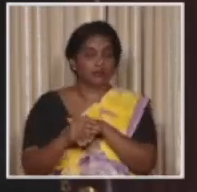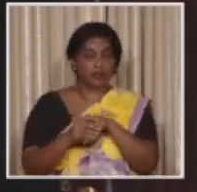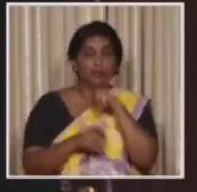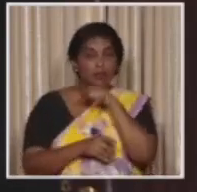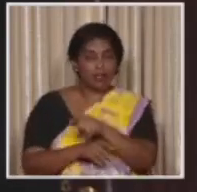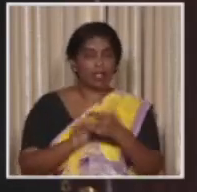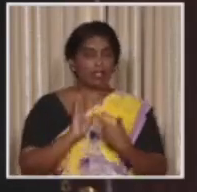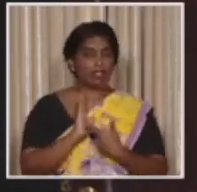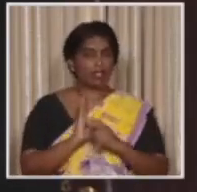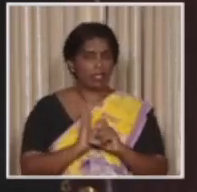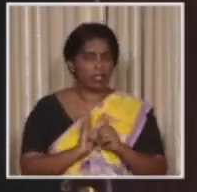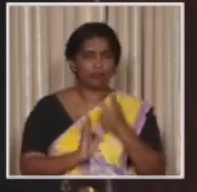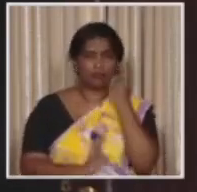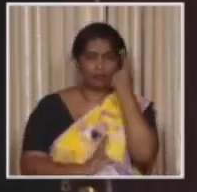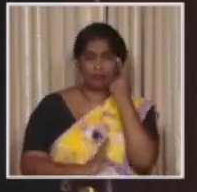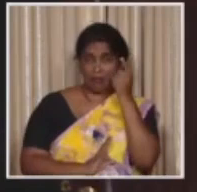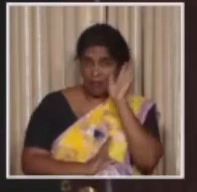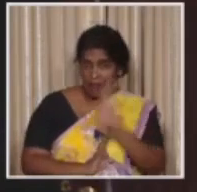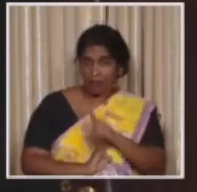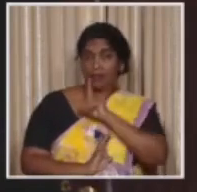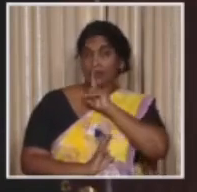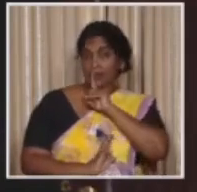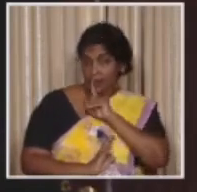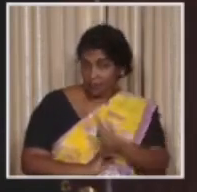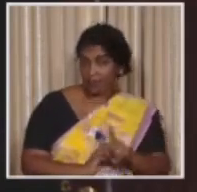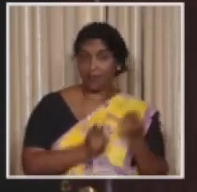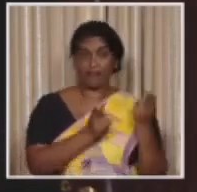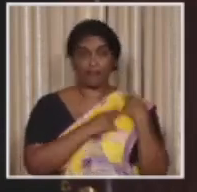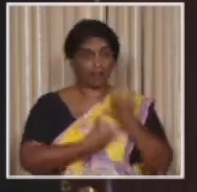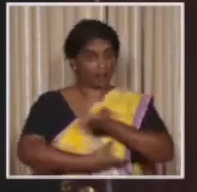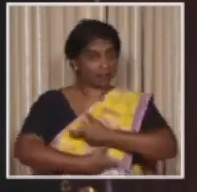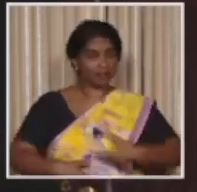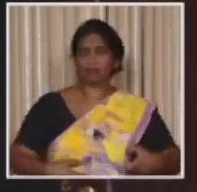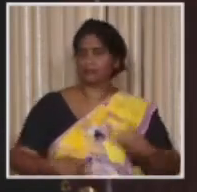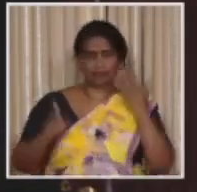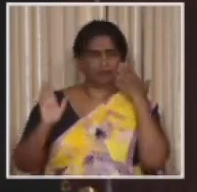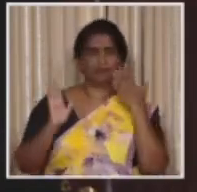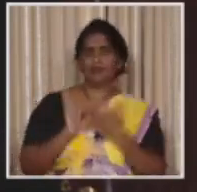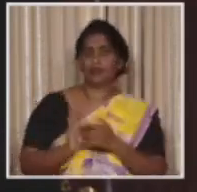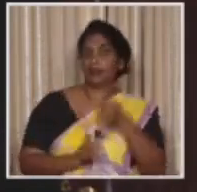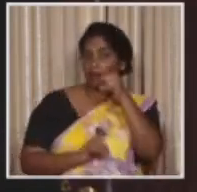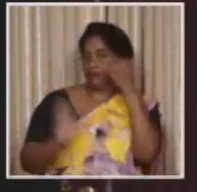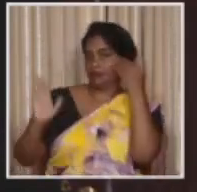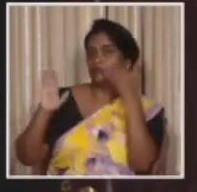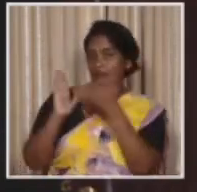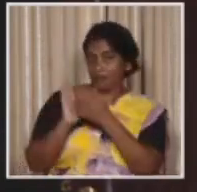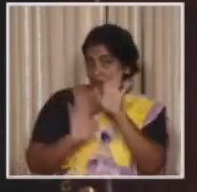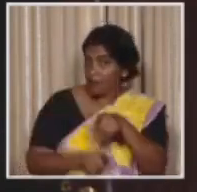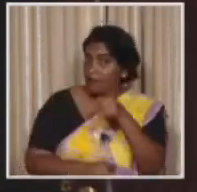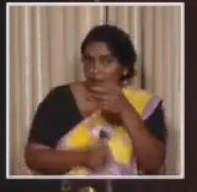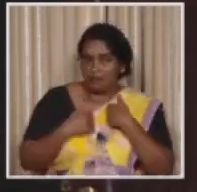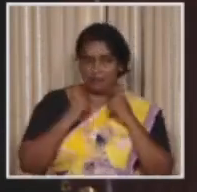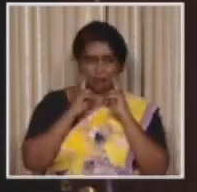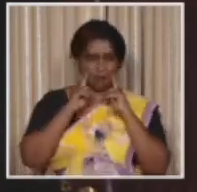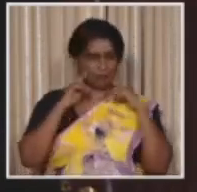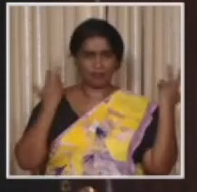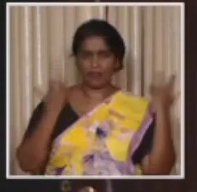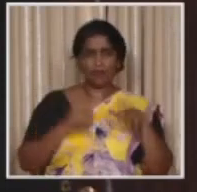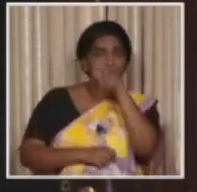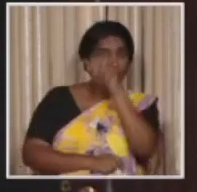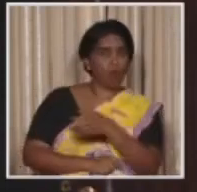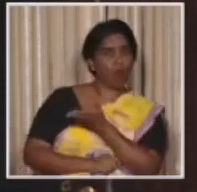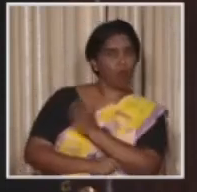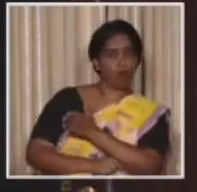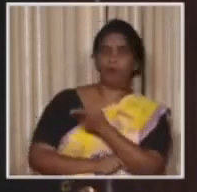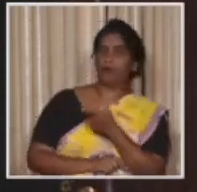මේ තාක්ෂණික අවබෝධයක් තියෙනවා කියන මේ තනතුර පිළිබඳව ඔබතුමාගේ අවධානය යොමු වෙලා තියෙනවද මම දන්නේ නැහැ. මේ නිලධාරියා